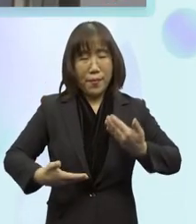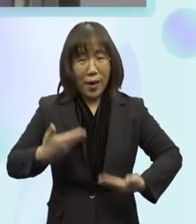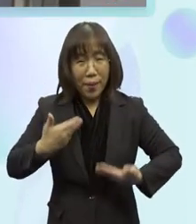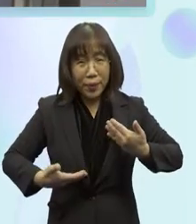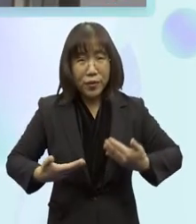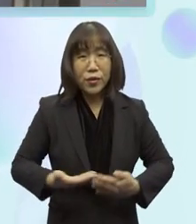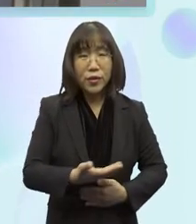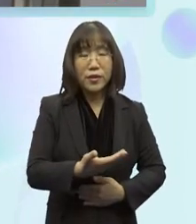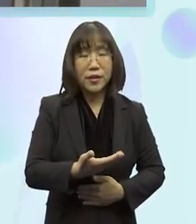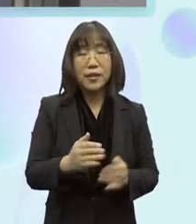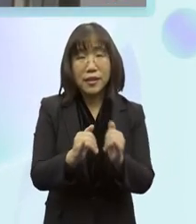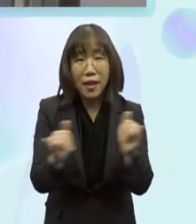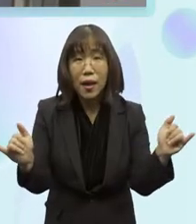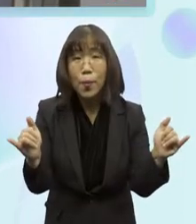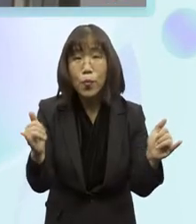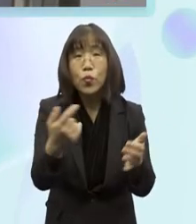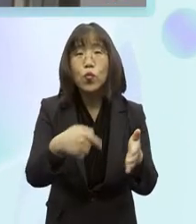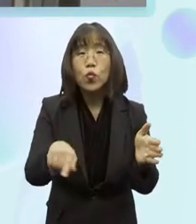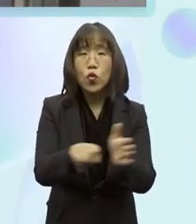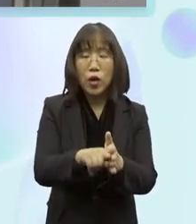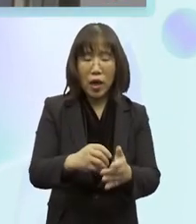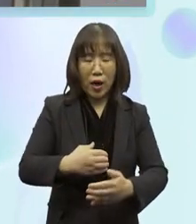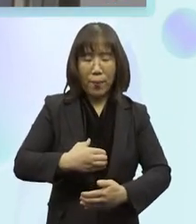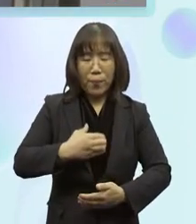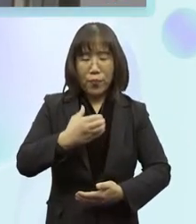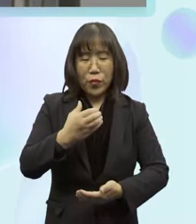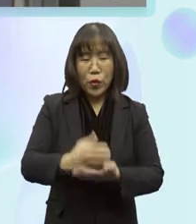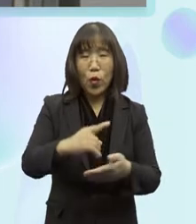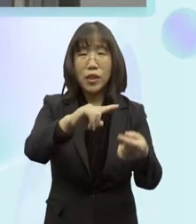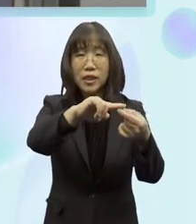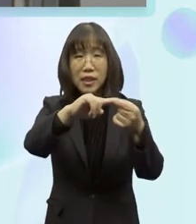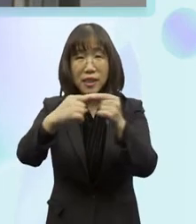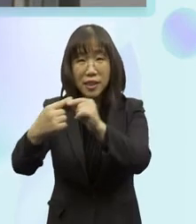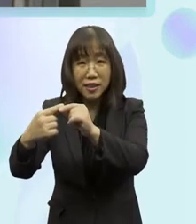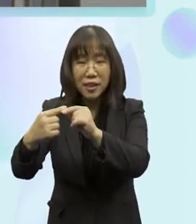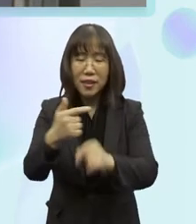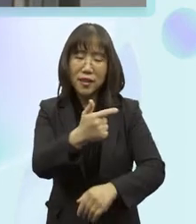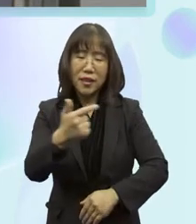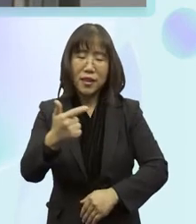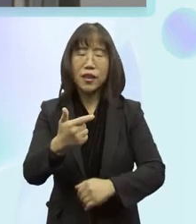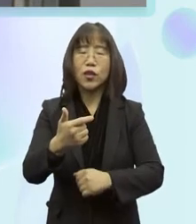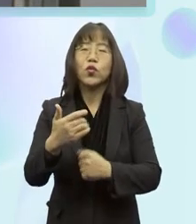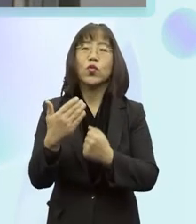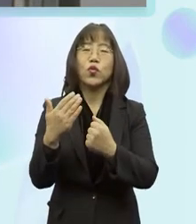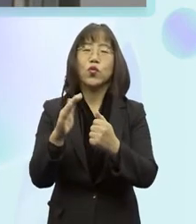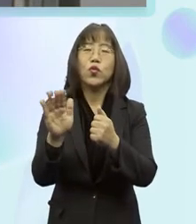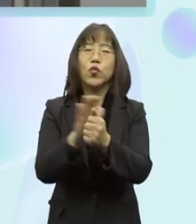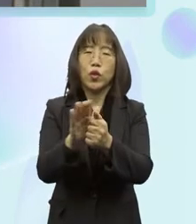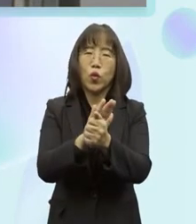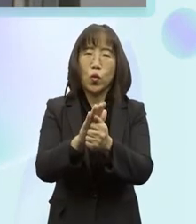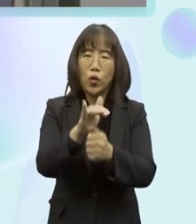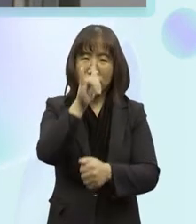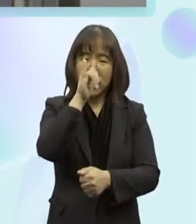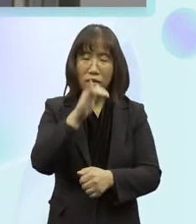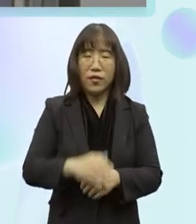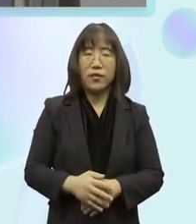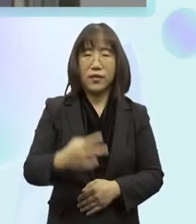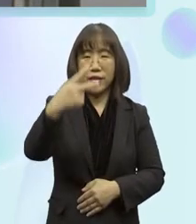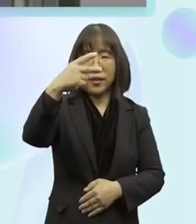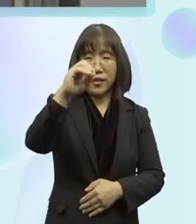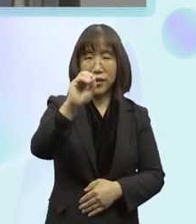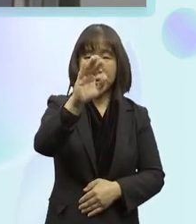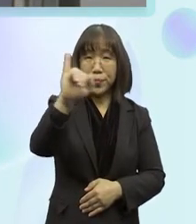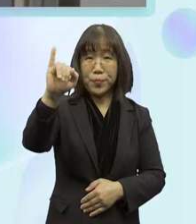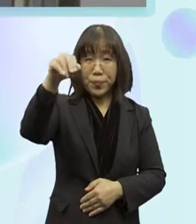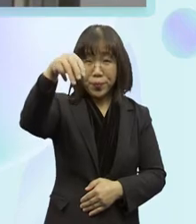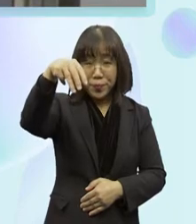바쁘게 살아가는 분들께 감성 넘치는 글귀는 적지 않은 위로를 주곤 하는데요. 강서구가